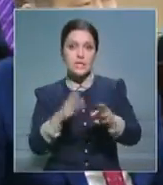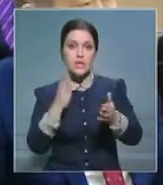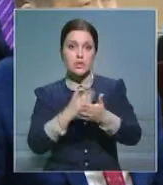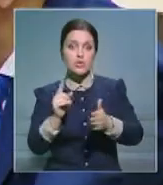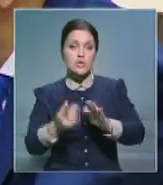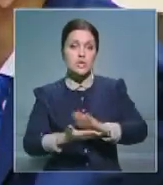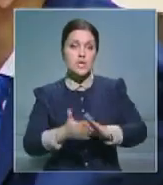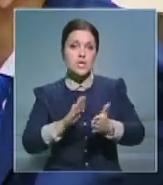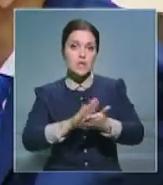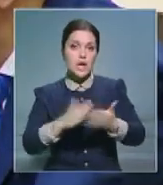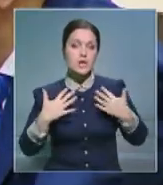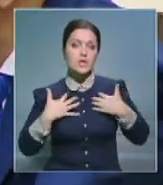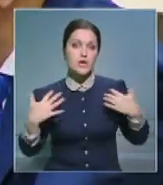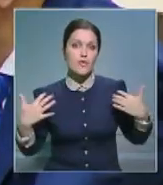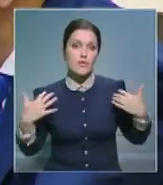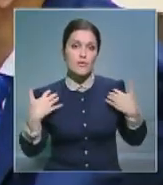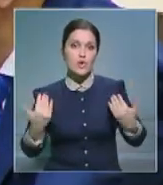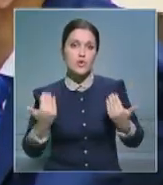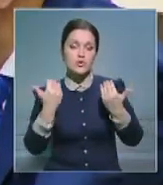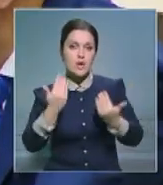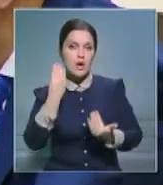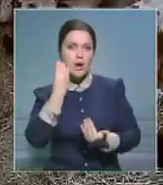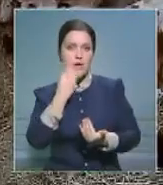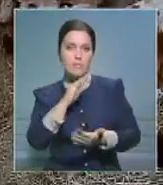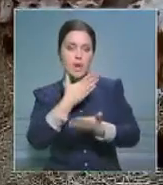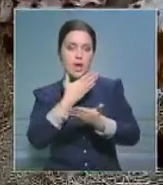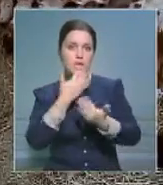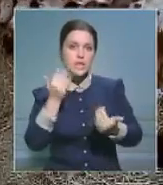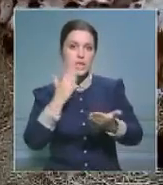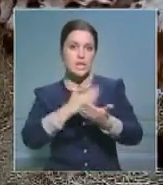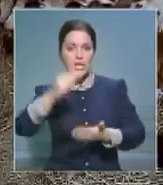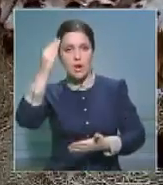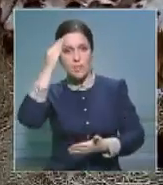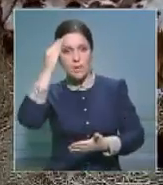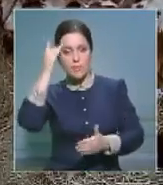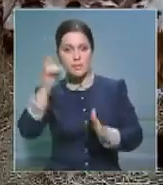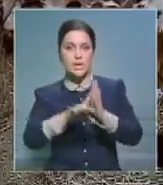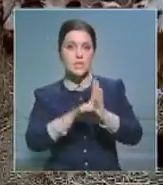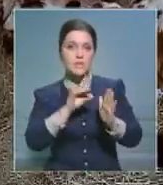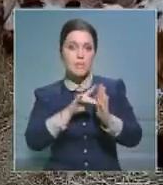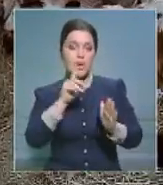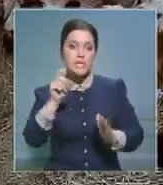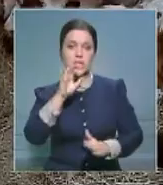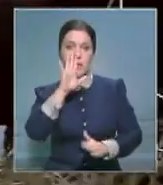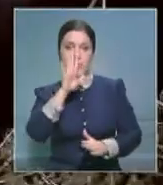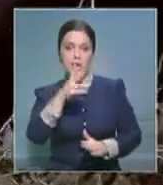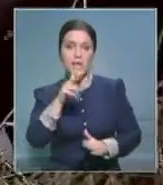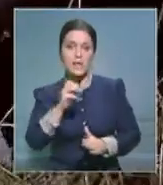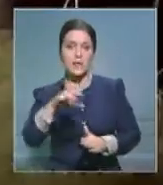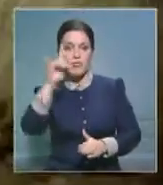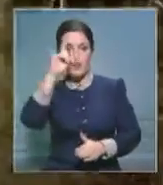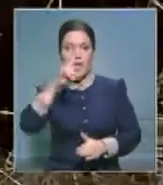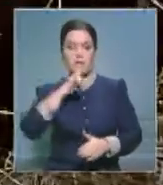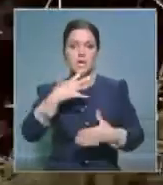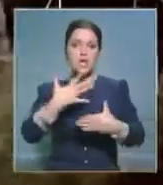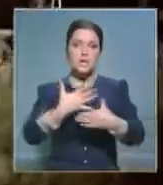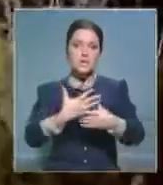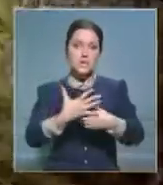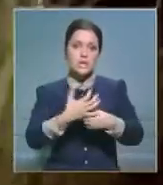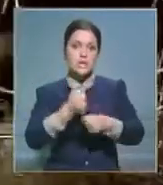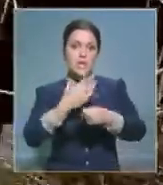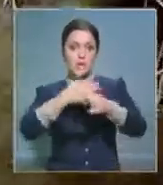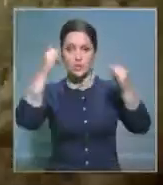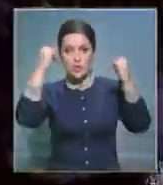отметил, что состояние животноводства находится на ненадолженном уровне. По мнению народного избранника, за последние 5 лет в